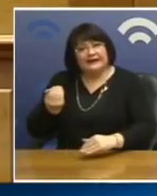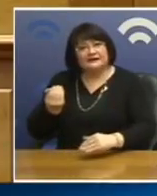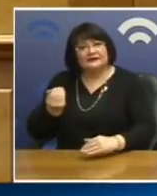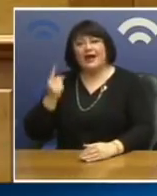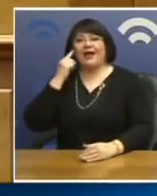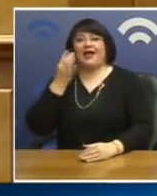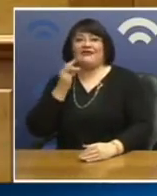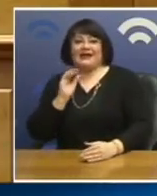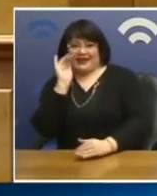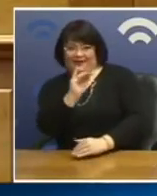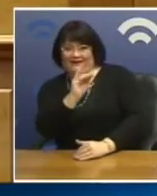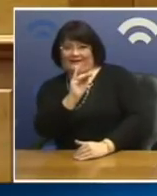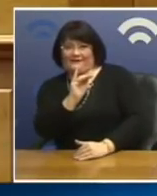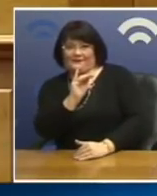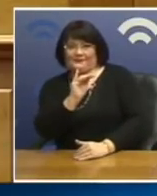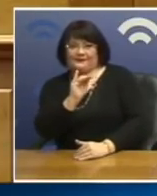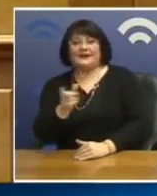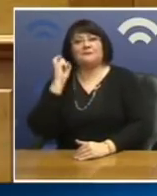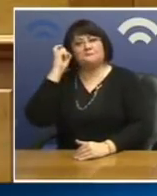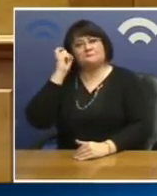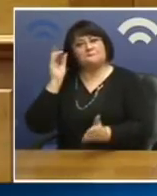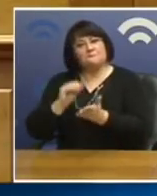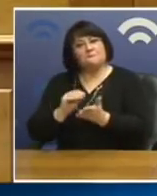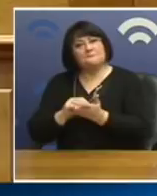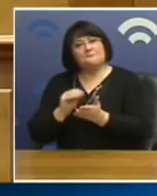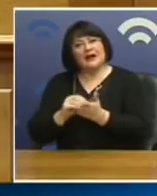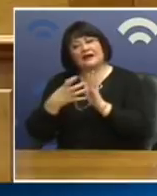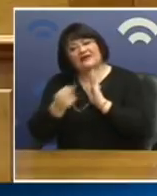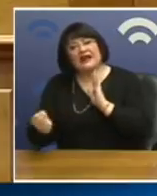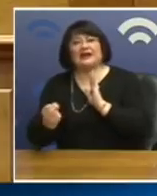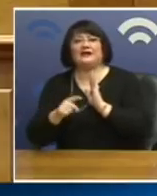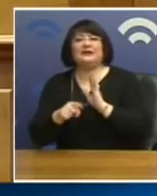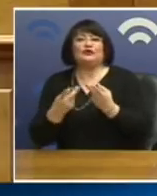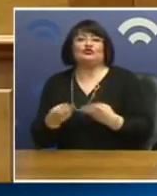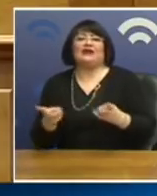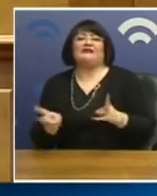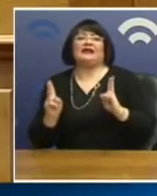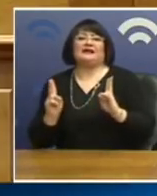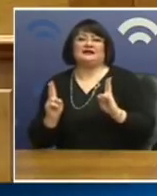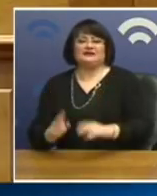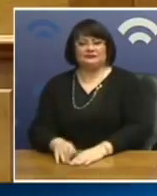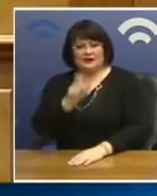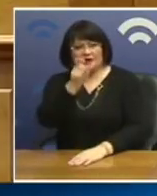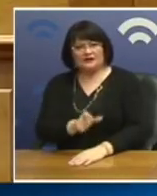την ευκαιρία να το ξανασκεφτείτε και να το πάρετε πίσω. Όχι μόνο δεν το πήρατε